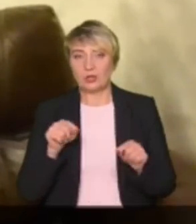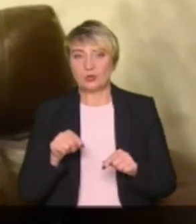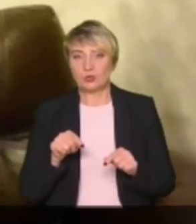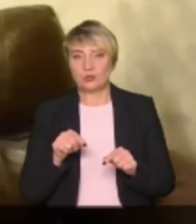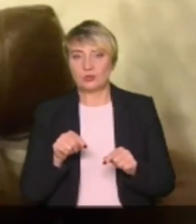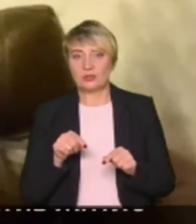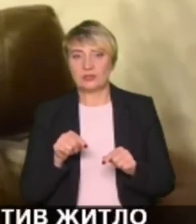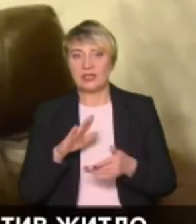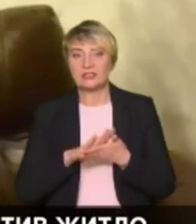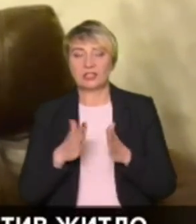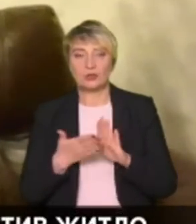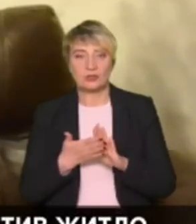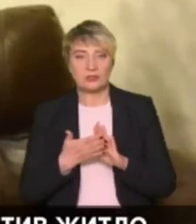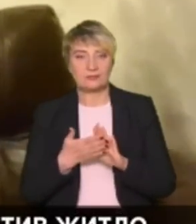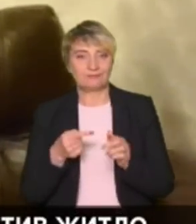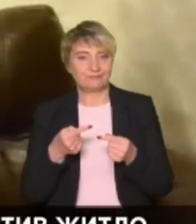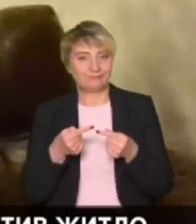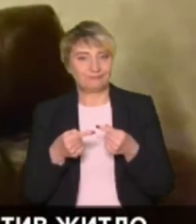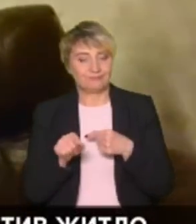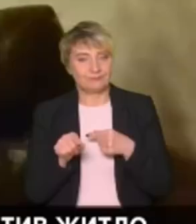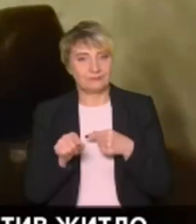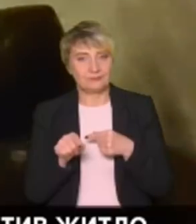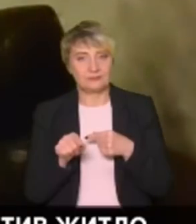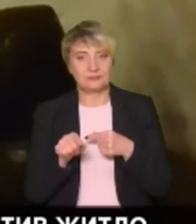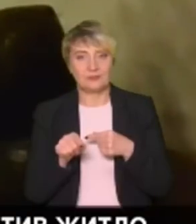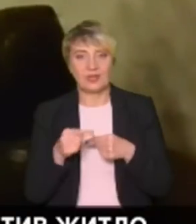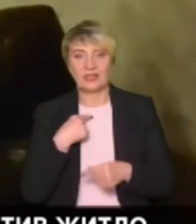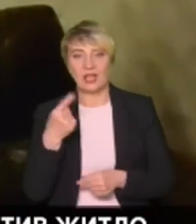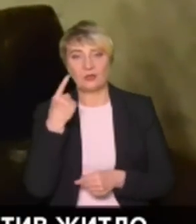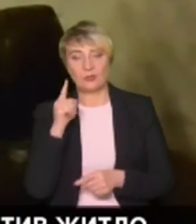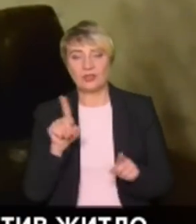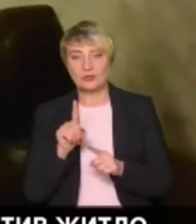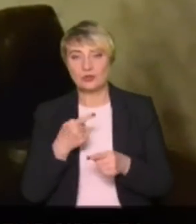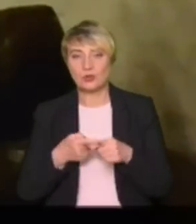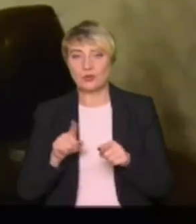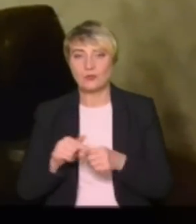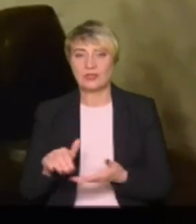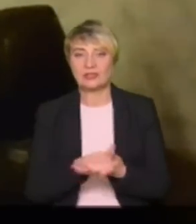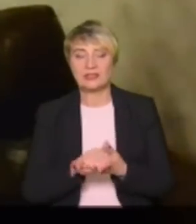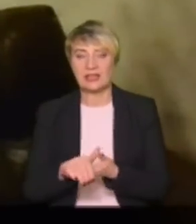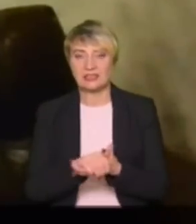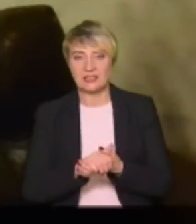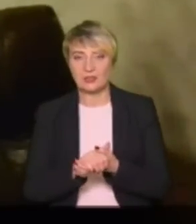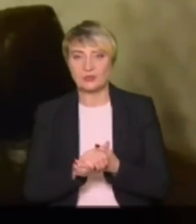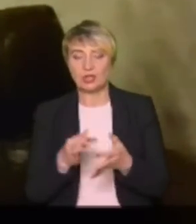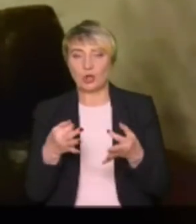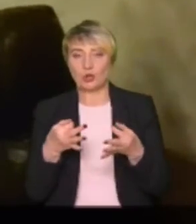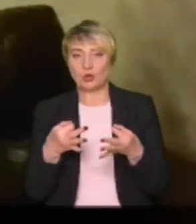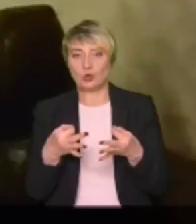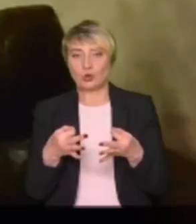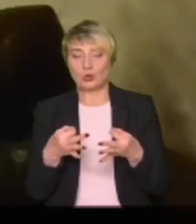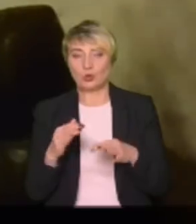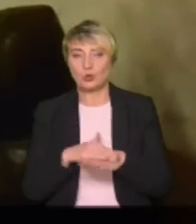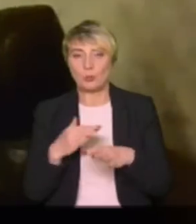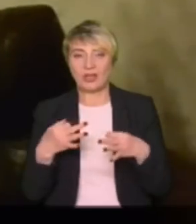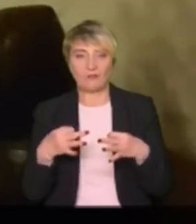да, ситуация, опять же, двоякая. Да, конечно, я думаю, такой союз или альянс доброй воли для того, чтобы провести